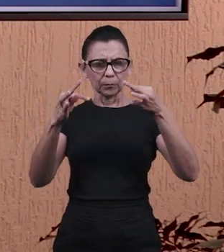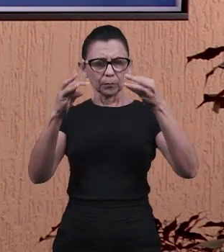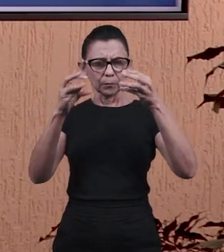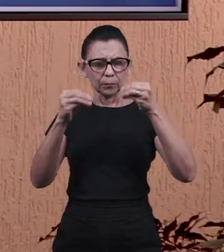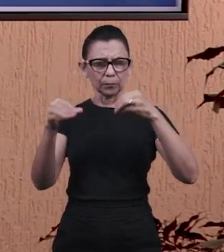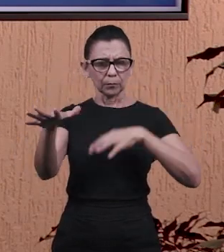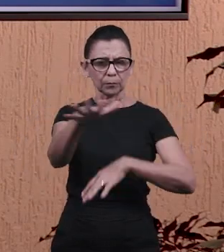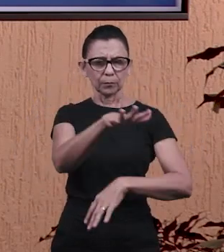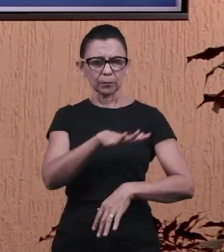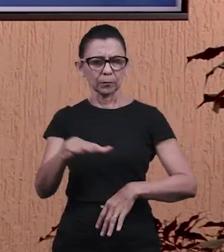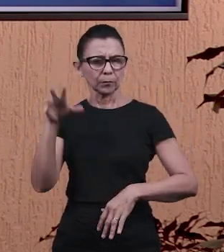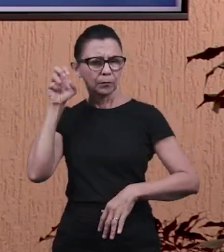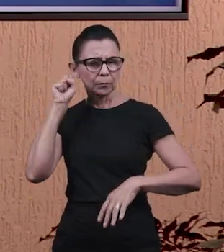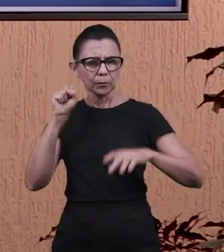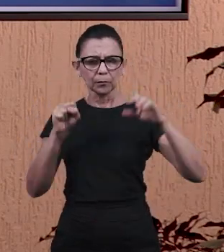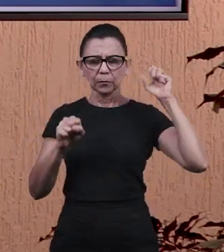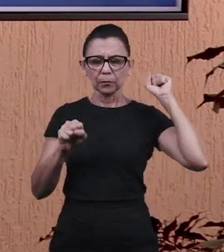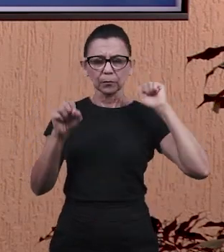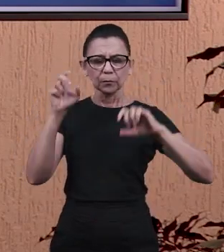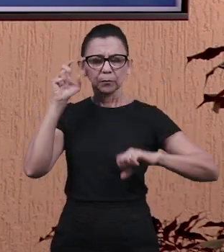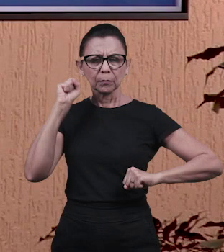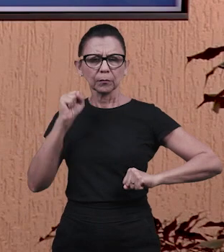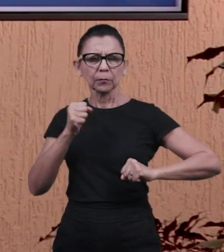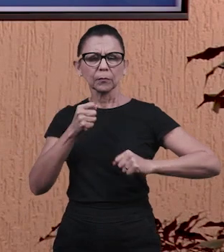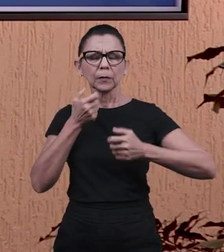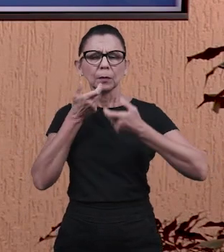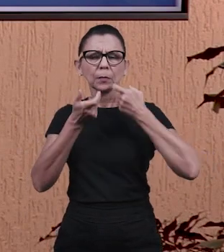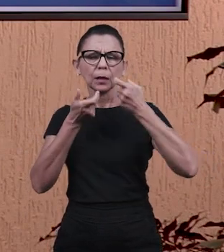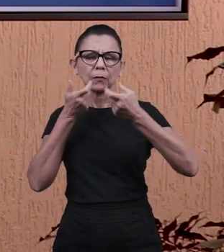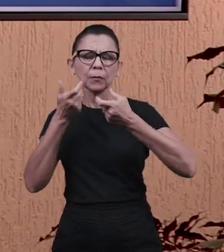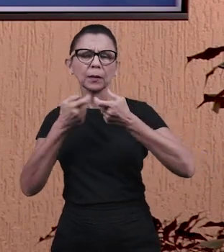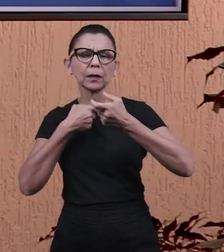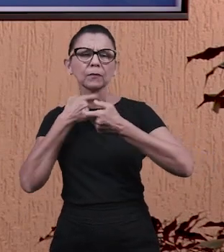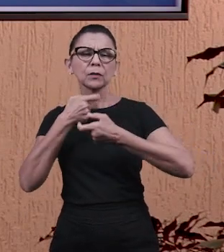различные различия между ними. И то есть это не просто